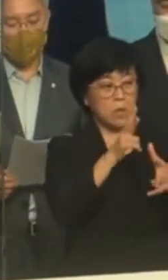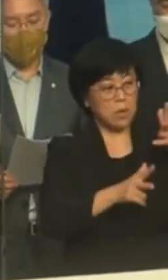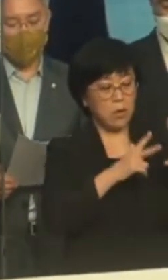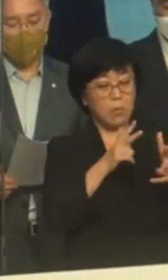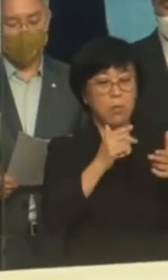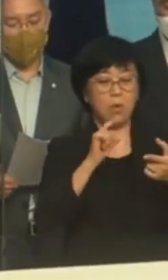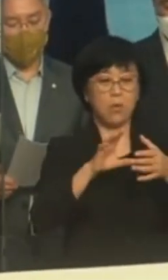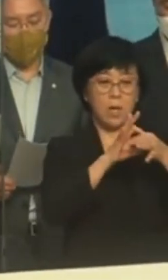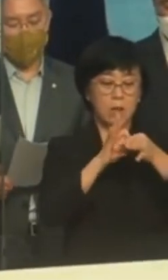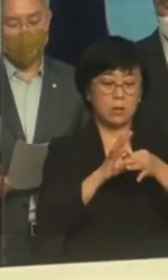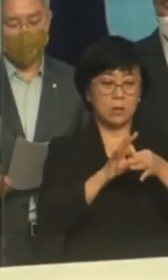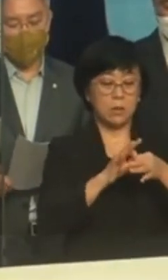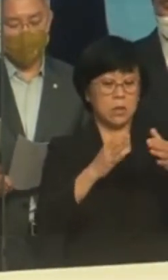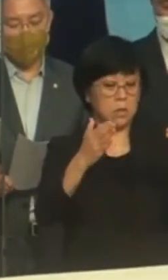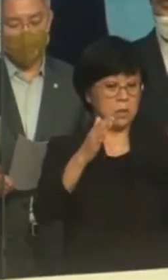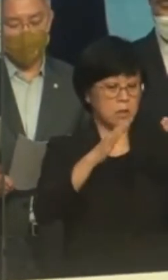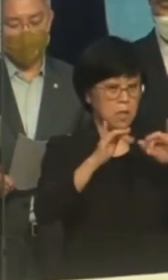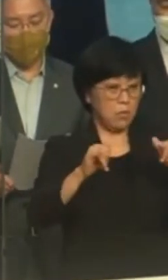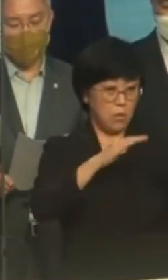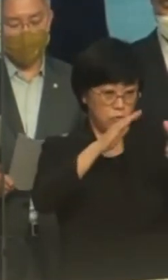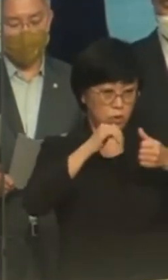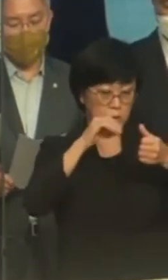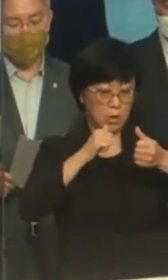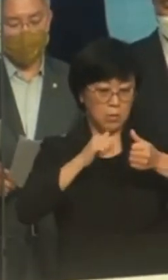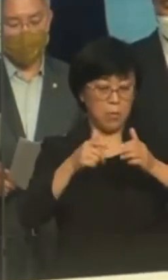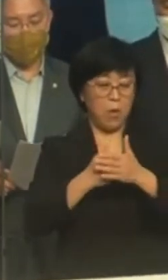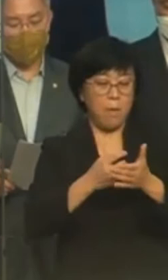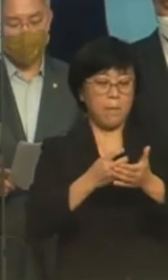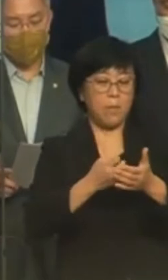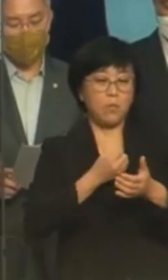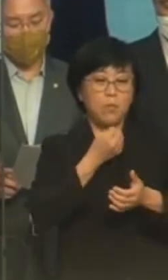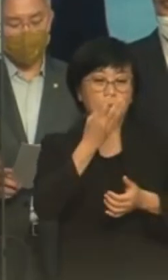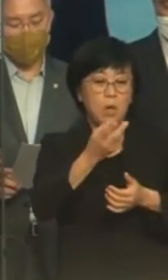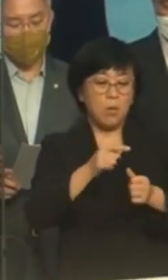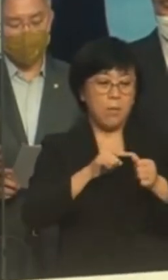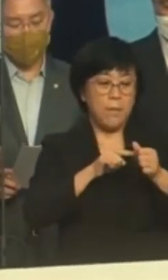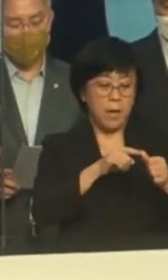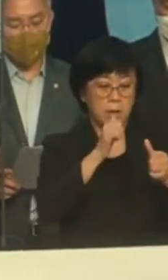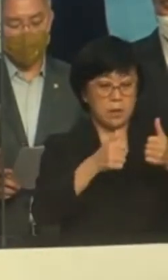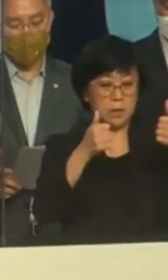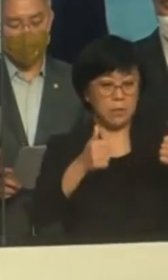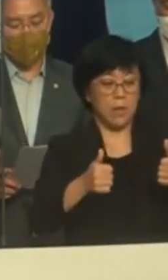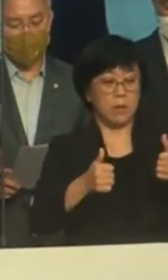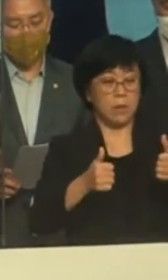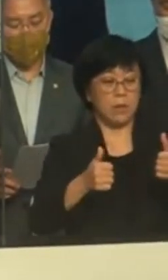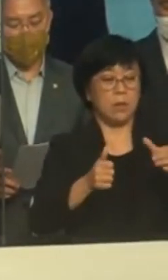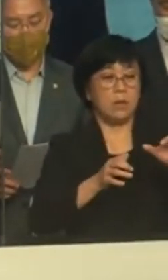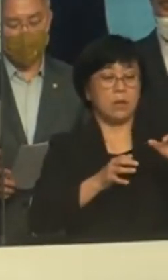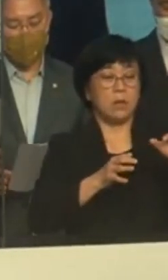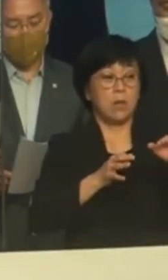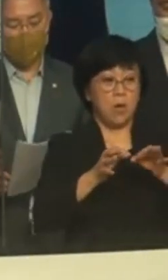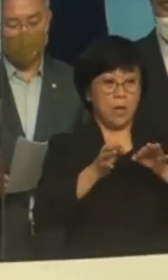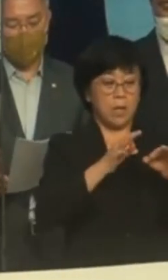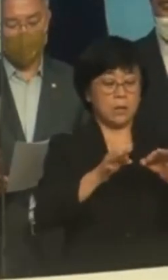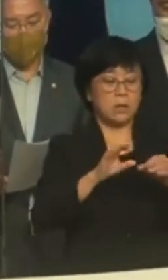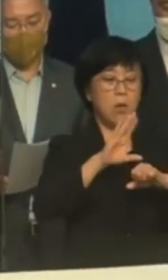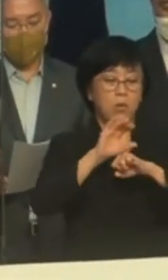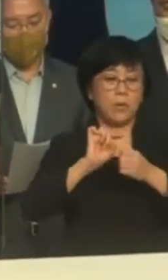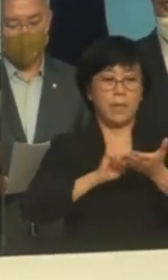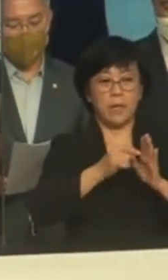사건 관계자들을 대상으로 입법 로비 자백을 강요하고 재판 거래까지 하는 노력을 언론은 제기하고